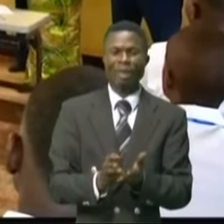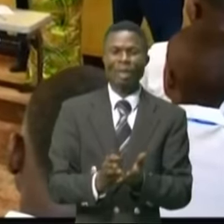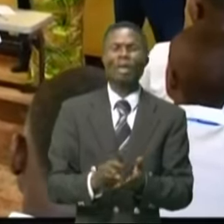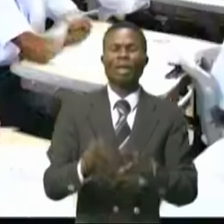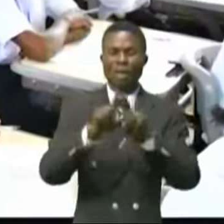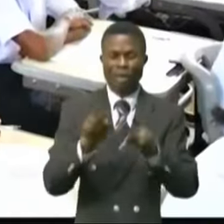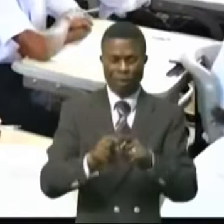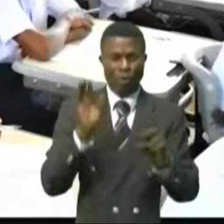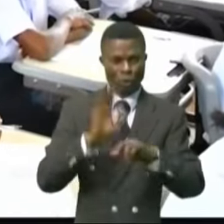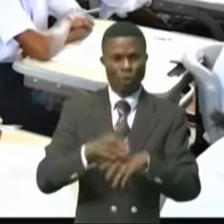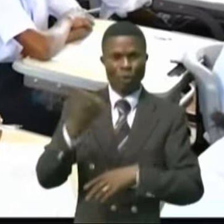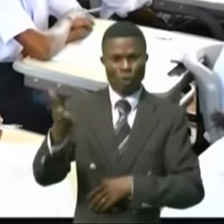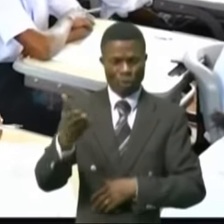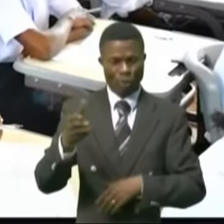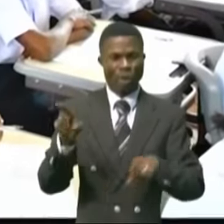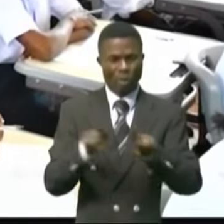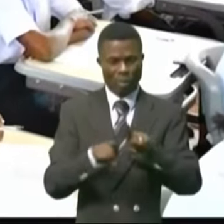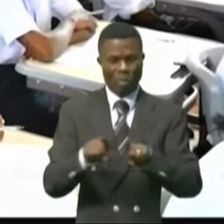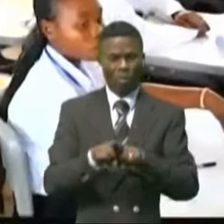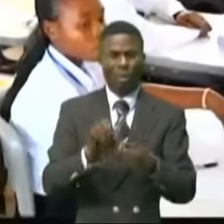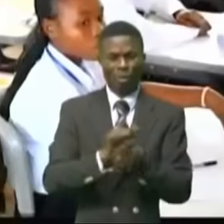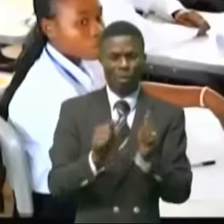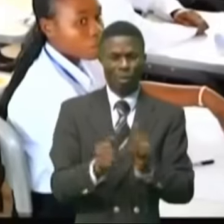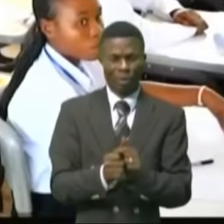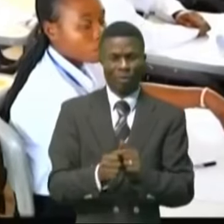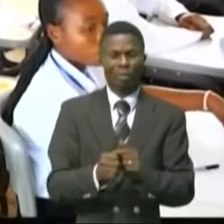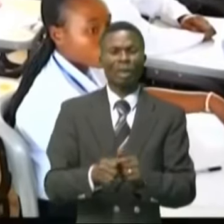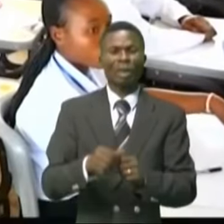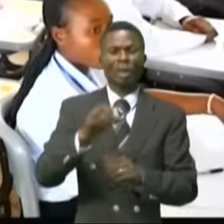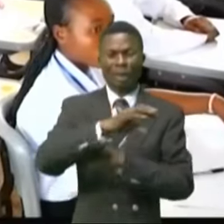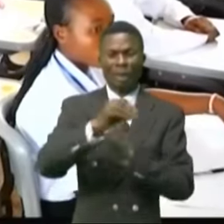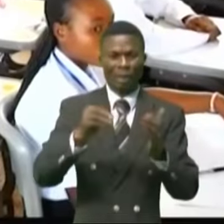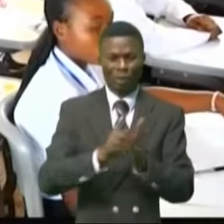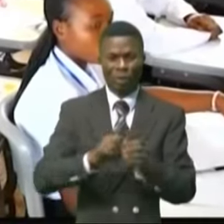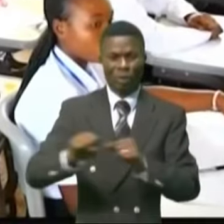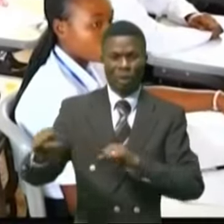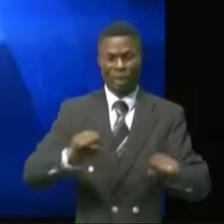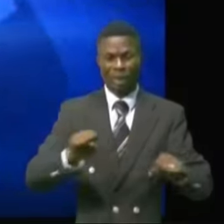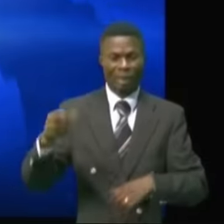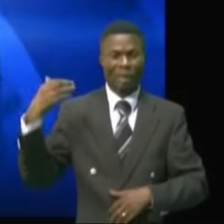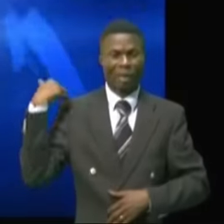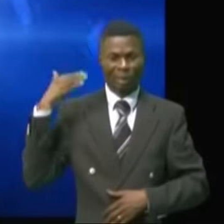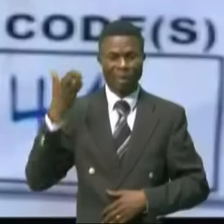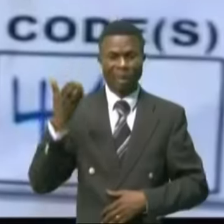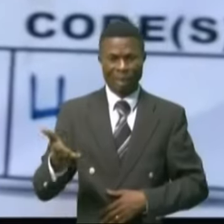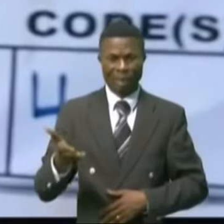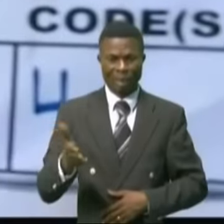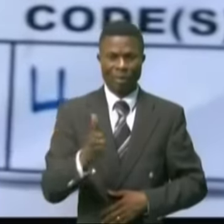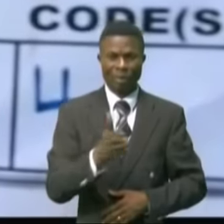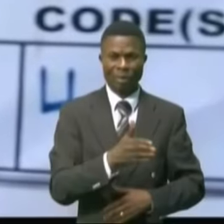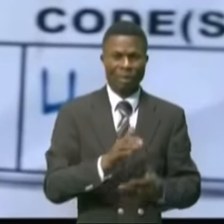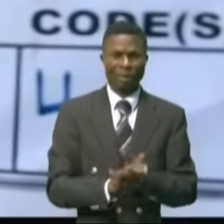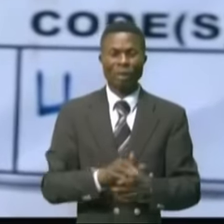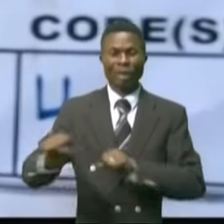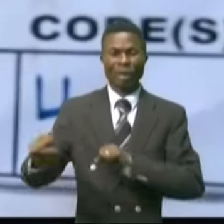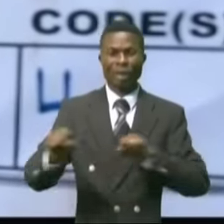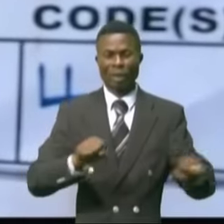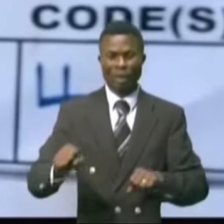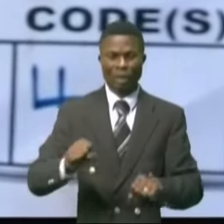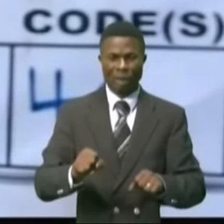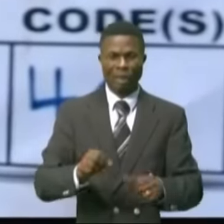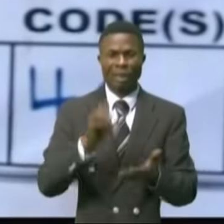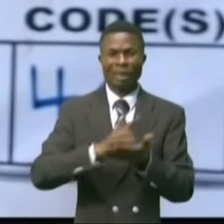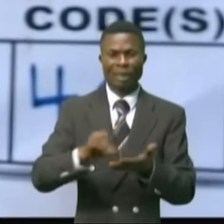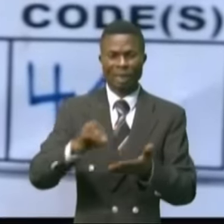été visitées pour la même cause, car étant parmi les centres des déroulements des épreuves. Les épreuves des 11 sessions